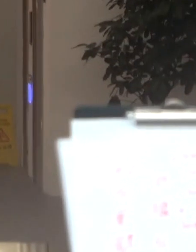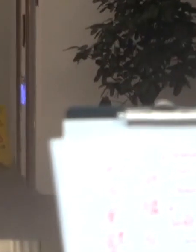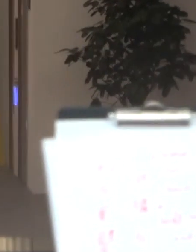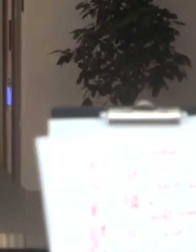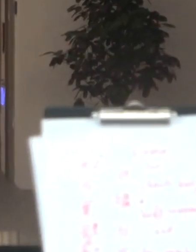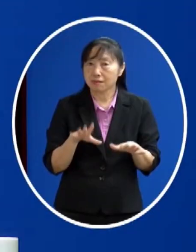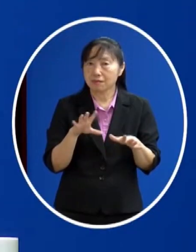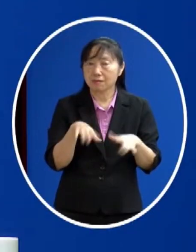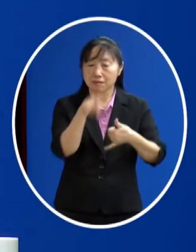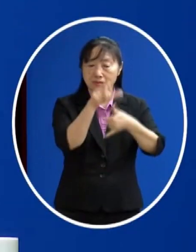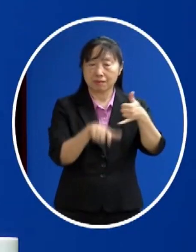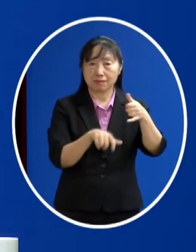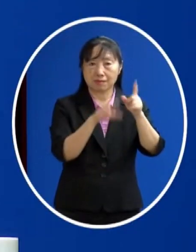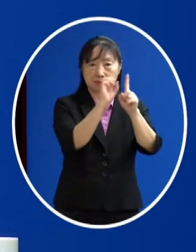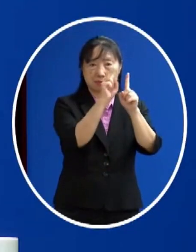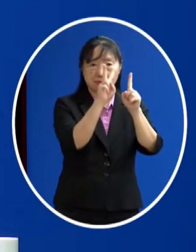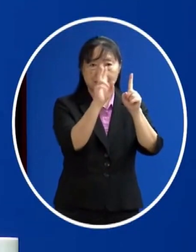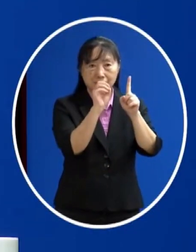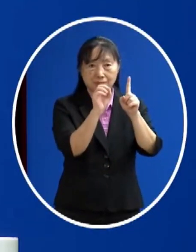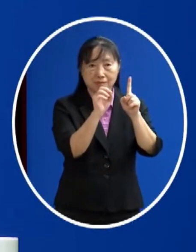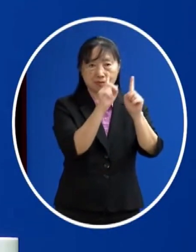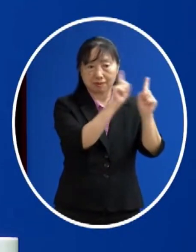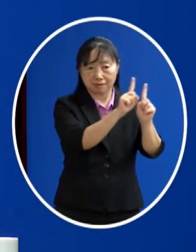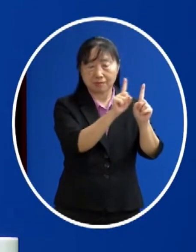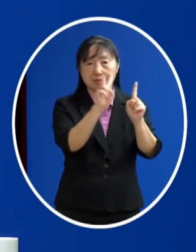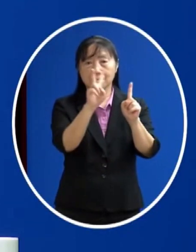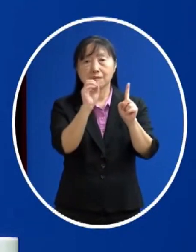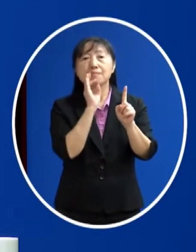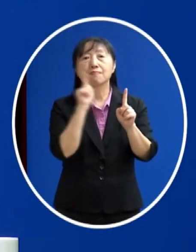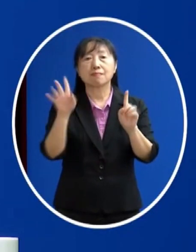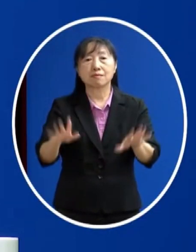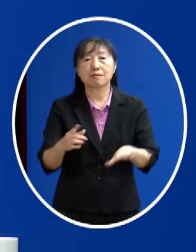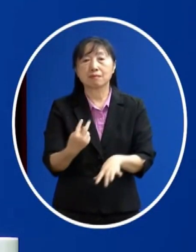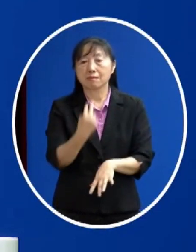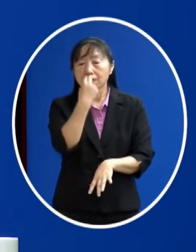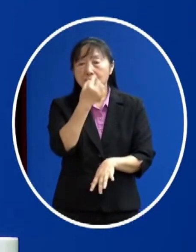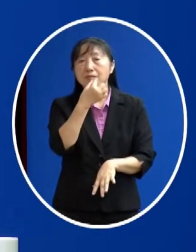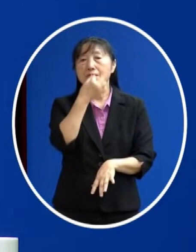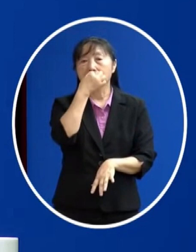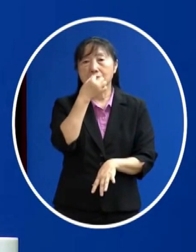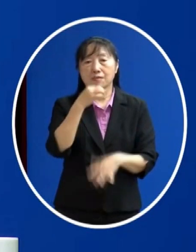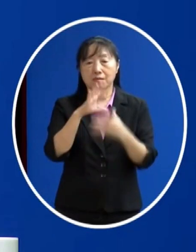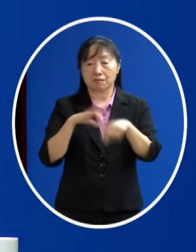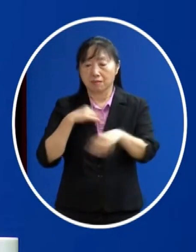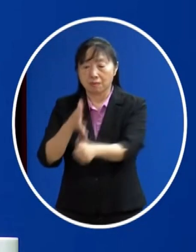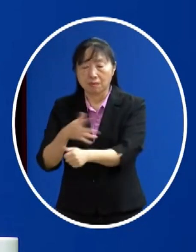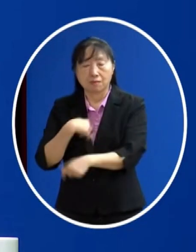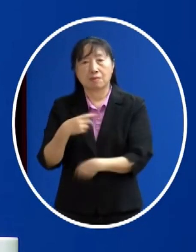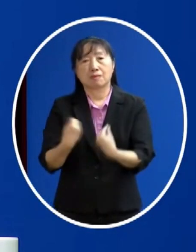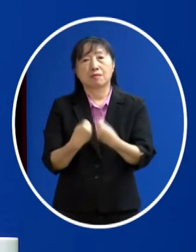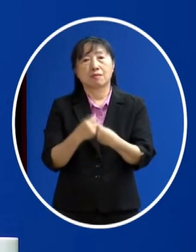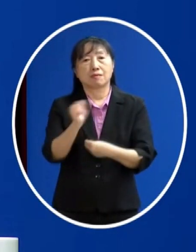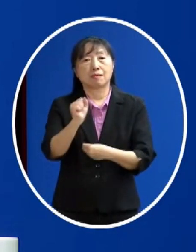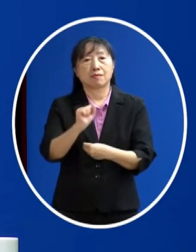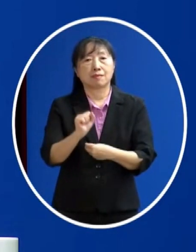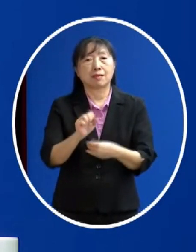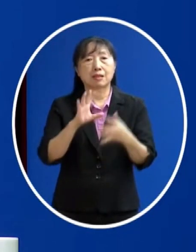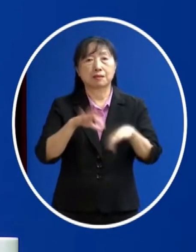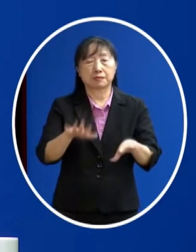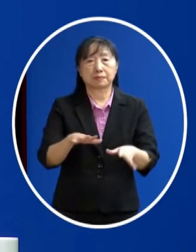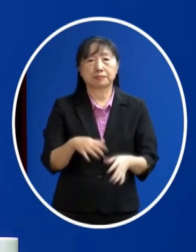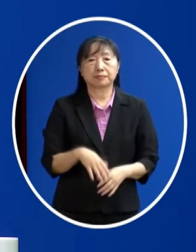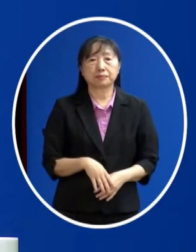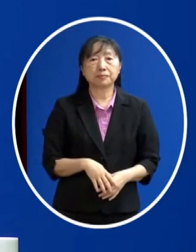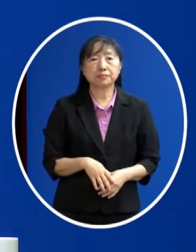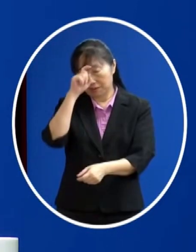整个传染源。 1120本身它目前插管，我们没有办法去询问它，所以目前这个医疗的拼图